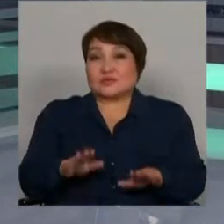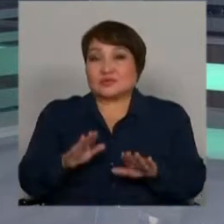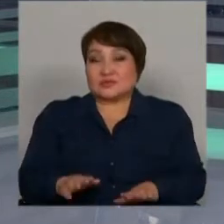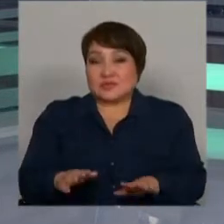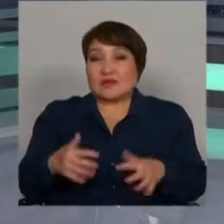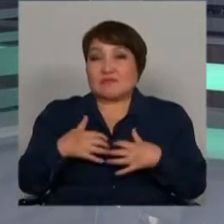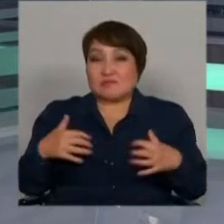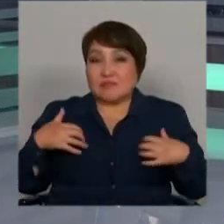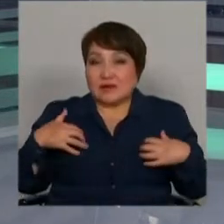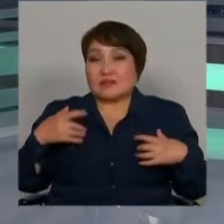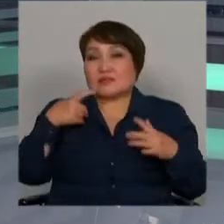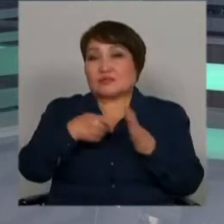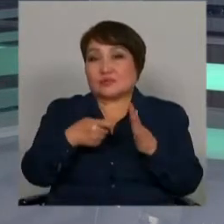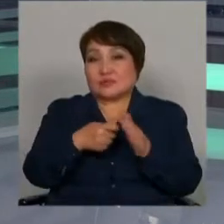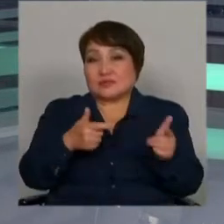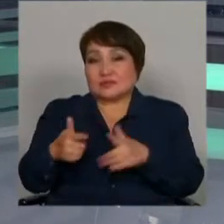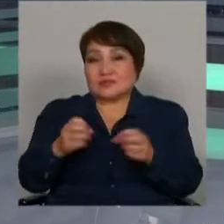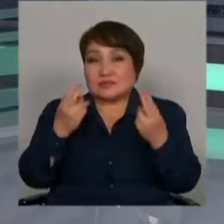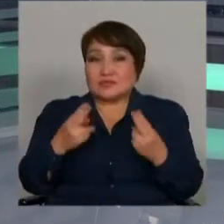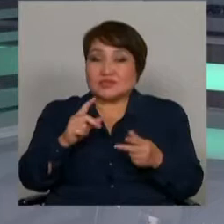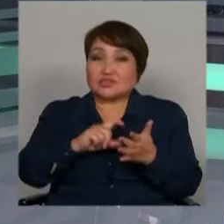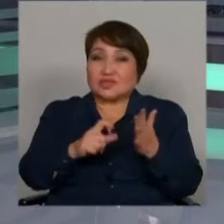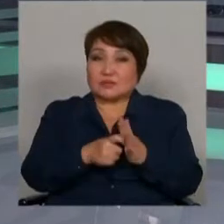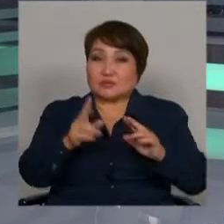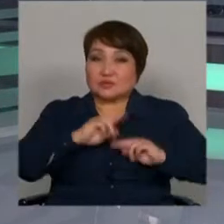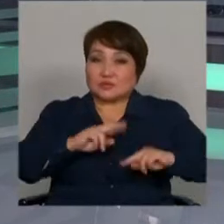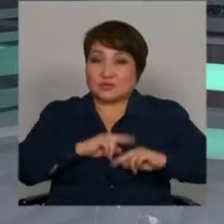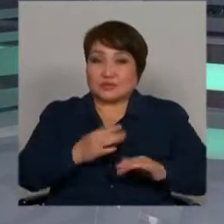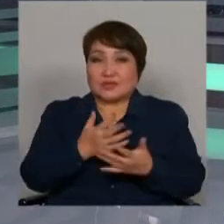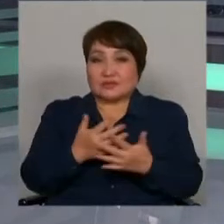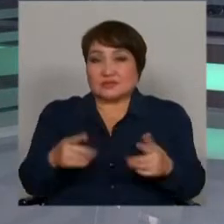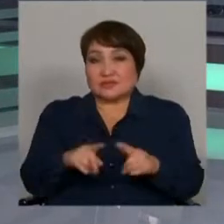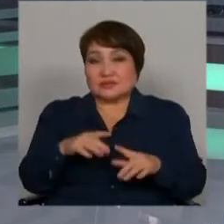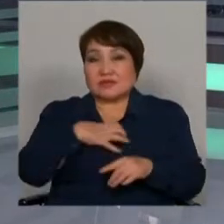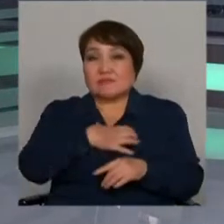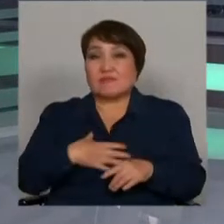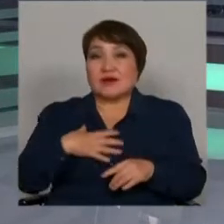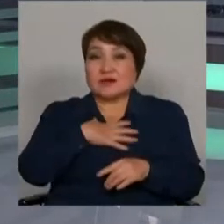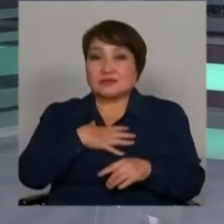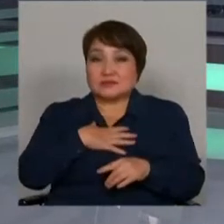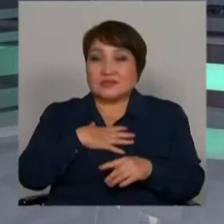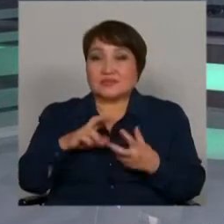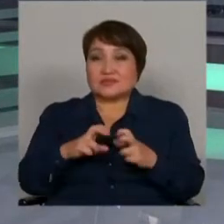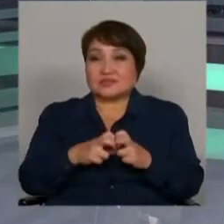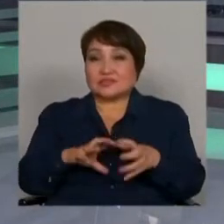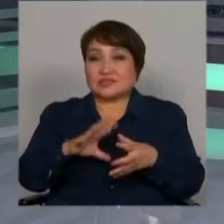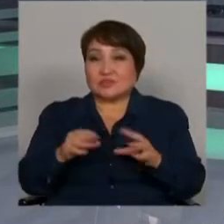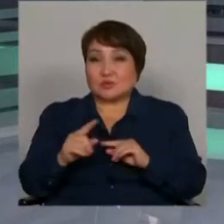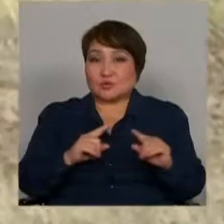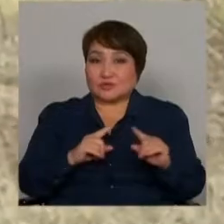штаб жұмыс істеп жатыр деді. Салаға қатысты бірқатар маңызды мәселелер сенаттың жалпы отырысында қаралды.